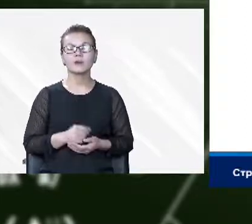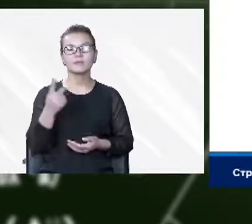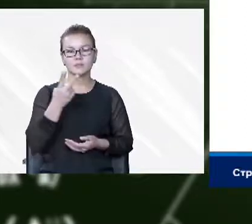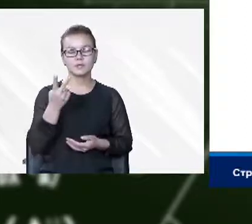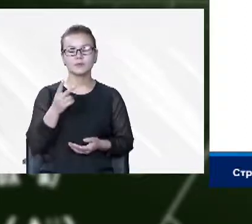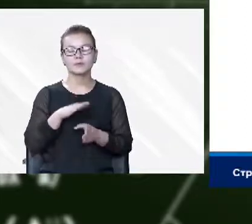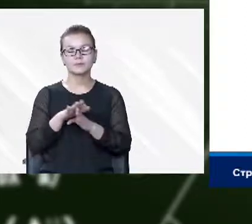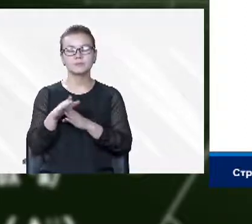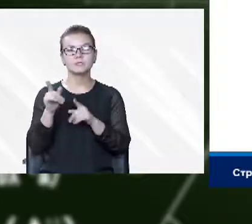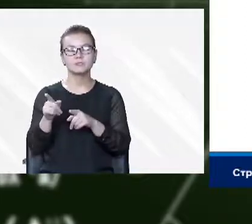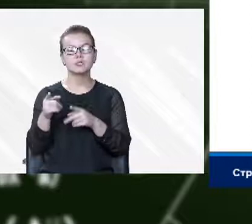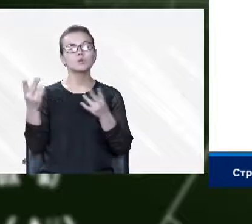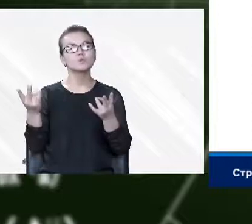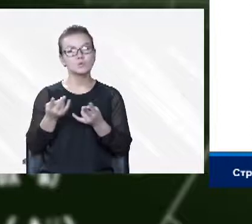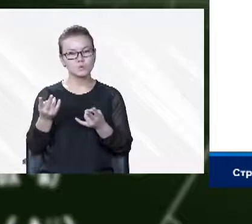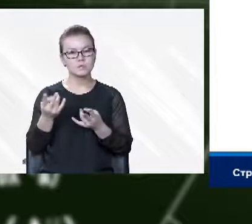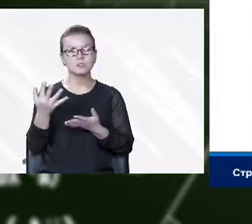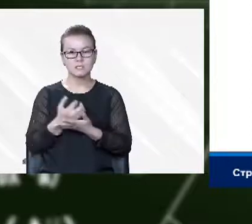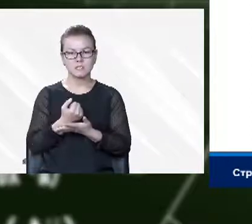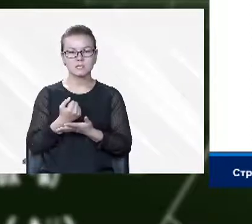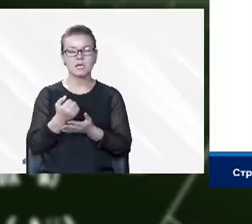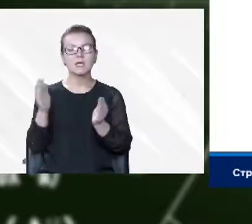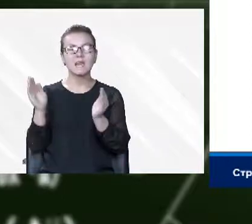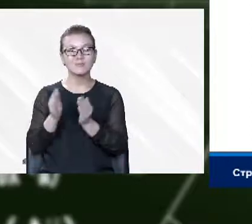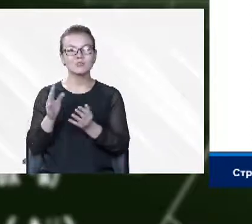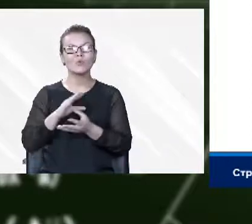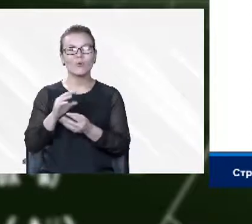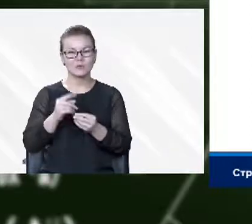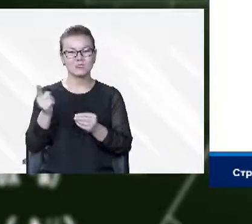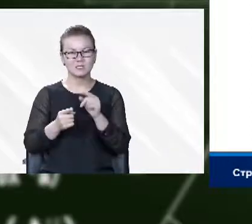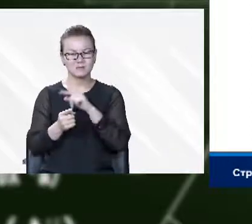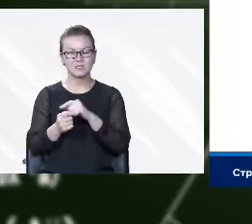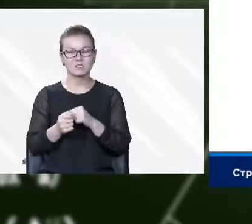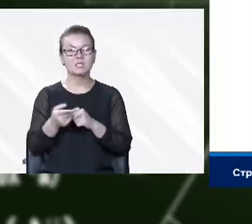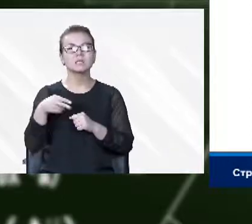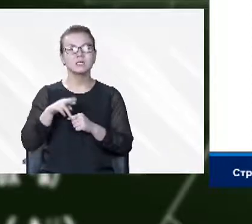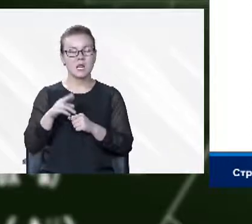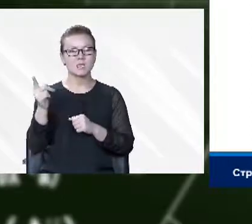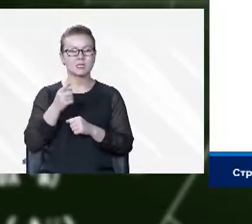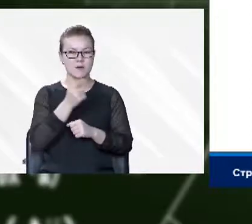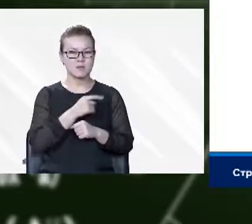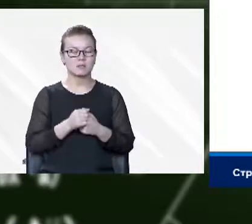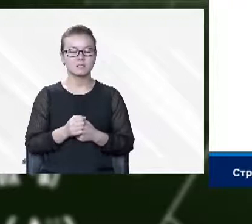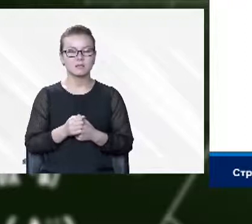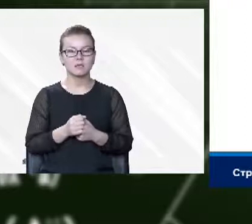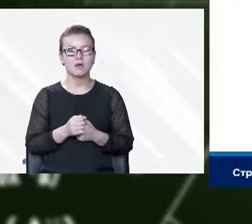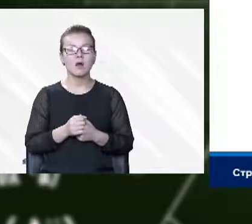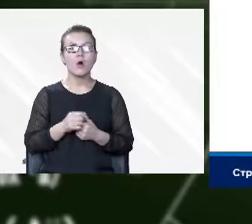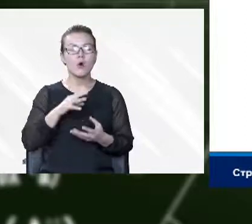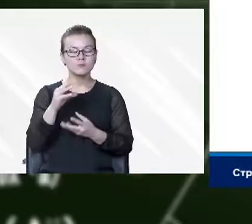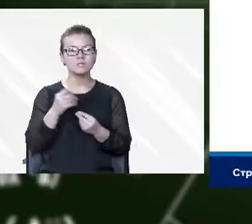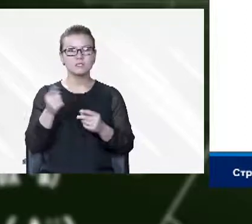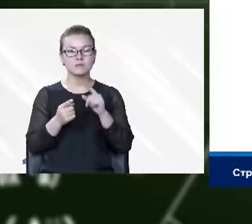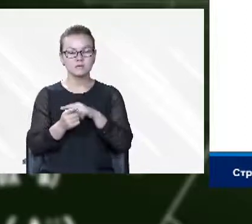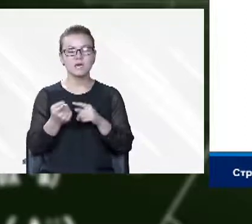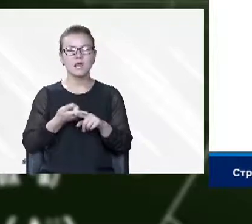второй. Необходимо найти наименьший общий знаменатель для дробей. Общий